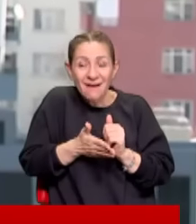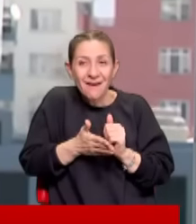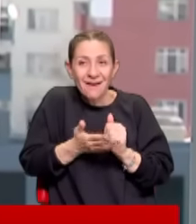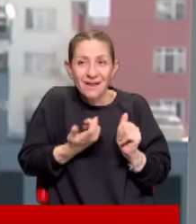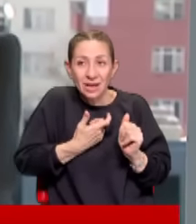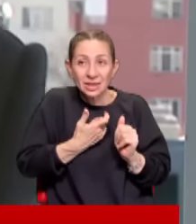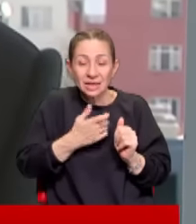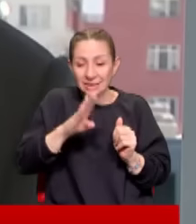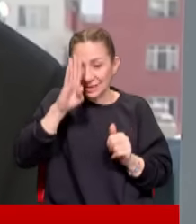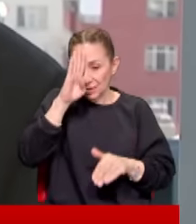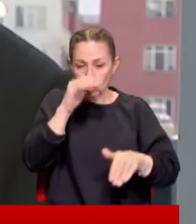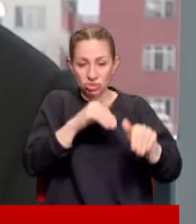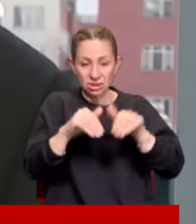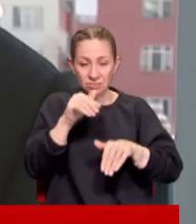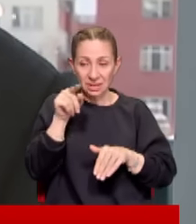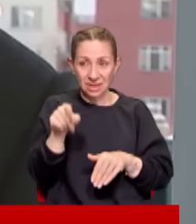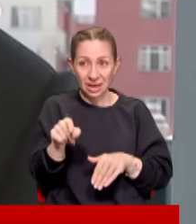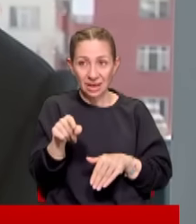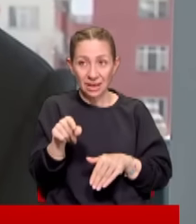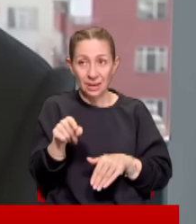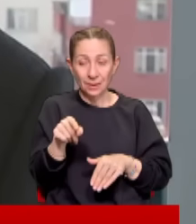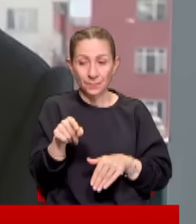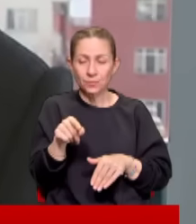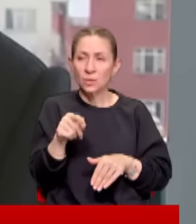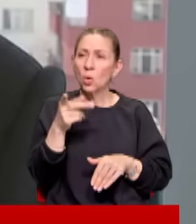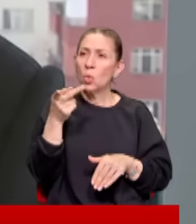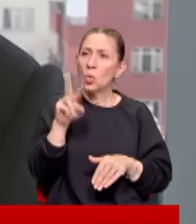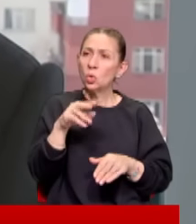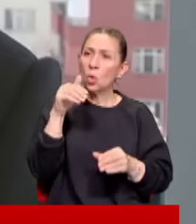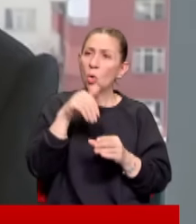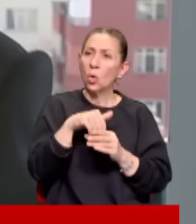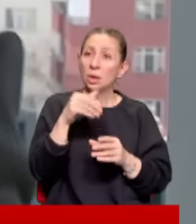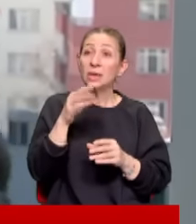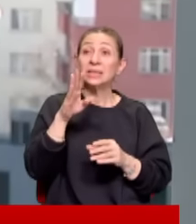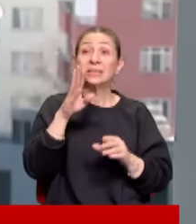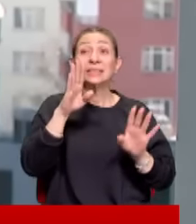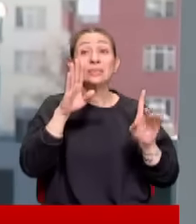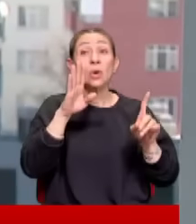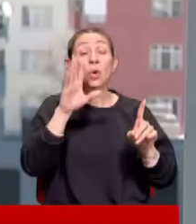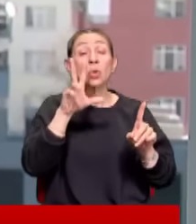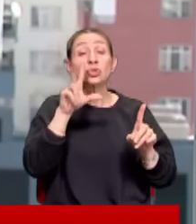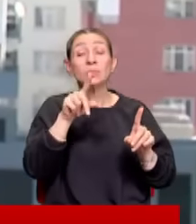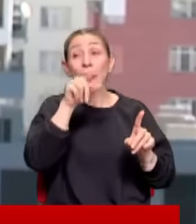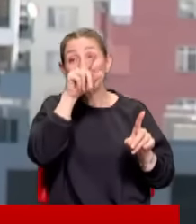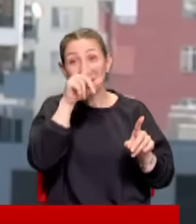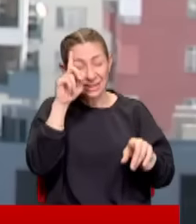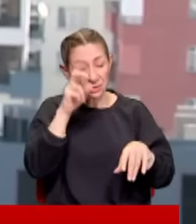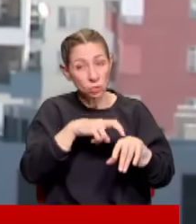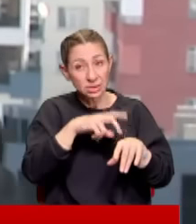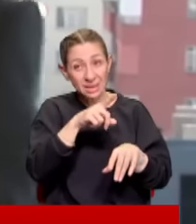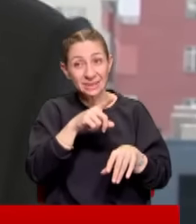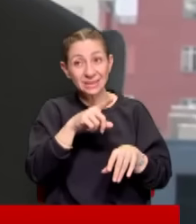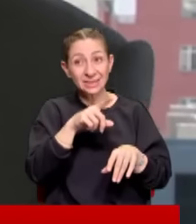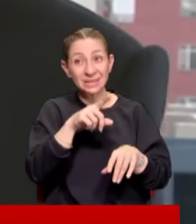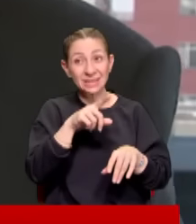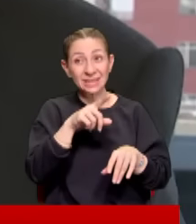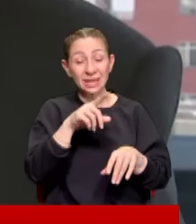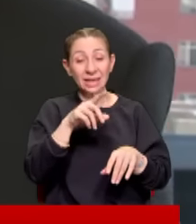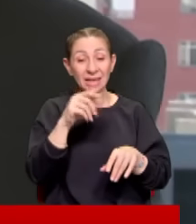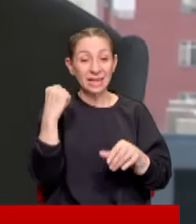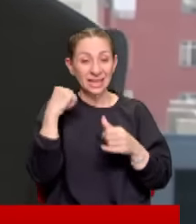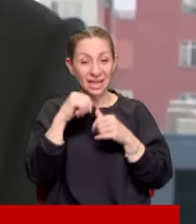şeyde İstanbul seçimlerinde. Peki ölü seçmen olur mu? Hatay'la İstanbul seçimlerinde 31 Mart'ta hatırlıyorsan yenilenen